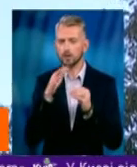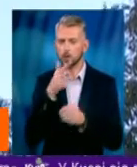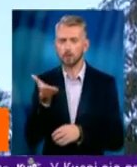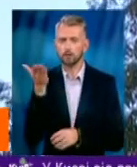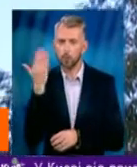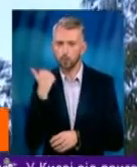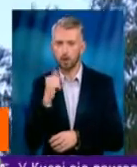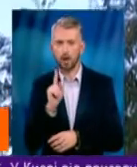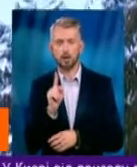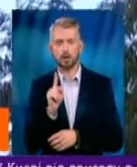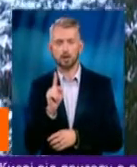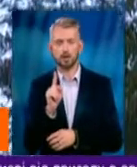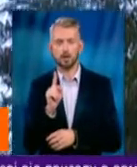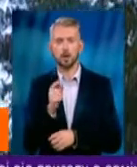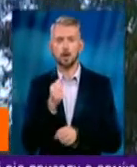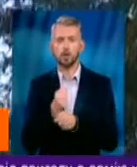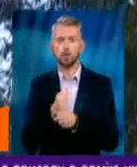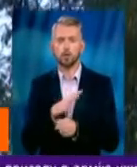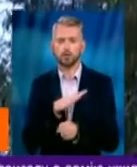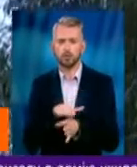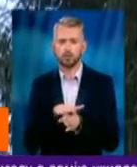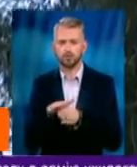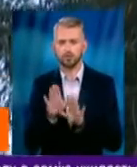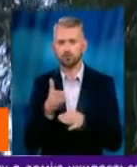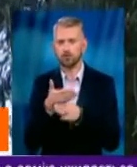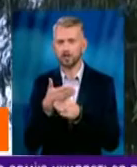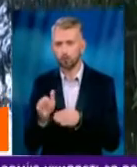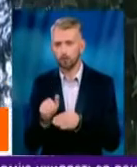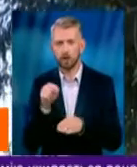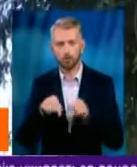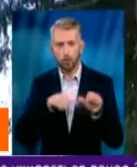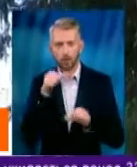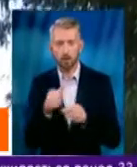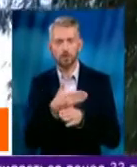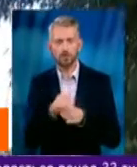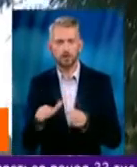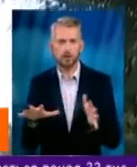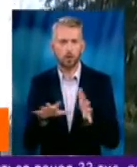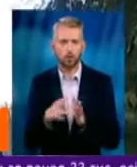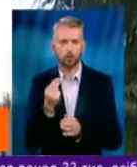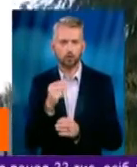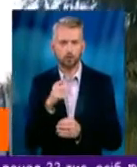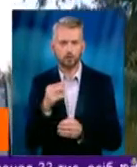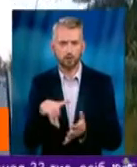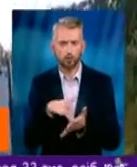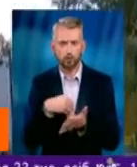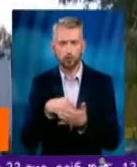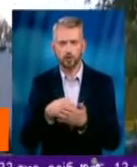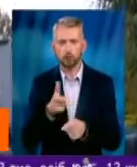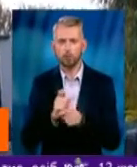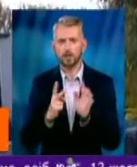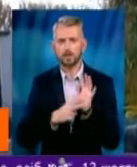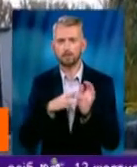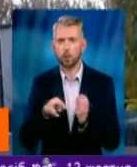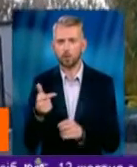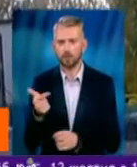тому, але роботи були зроблені лише частково, а цьогоріч виділили рекордну суму з міського бюджету, це понад 7